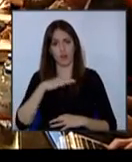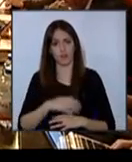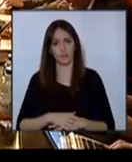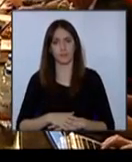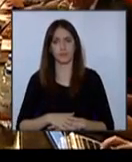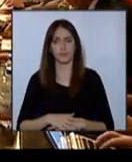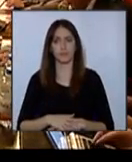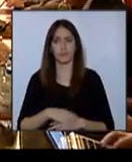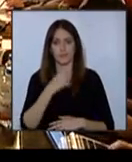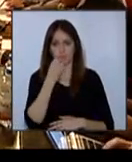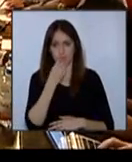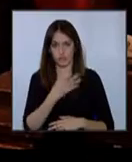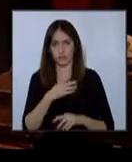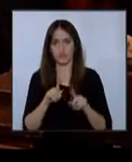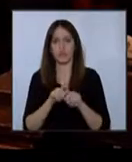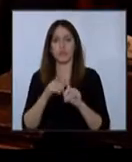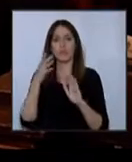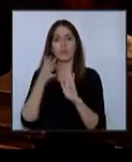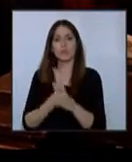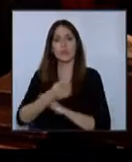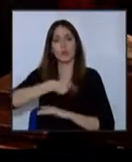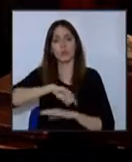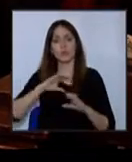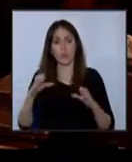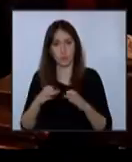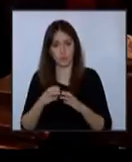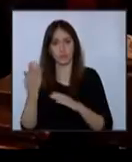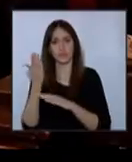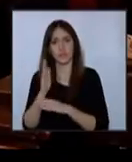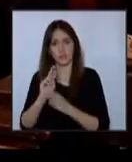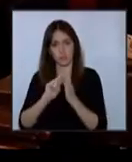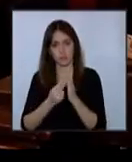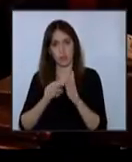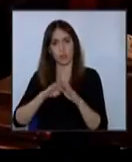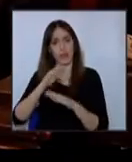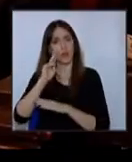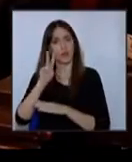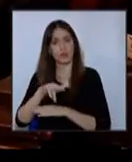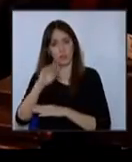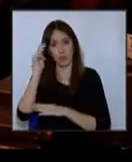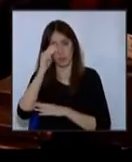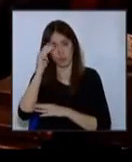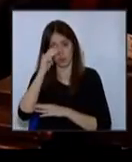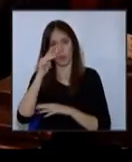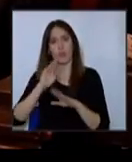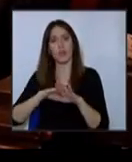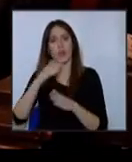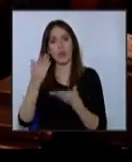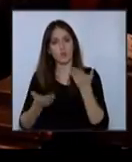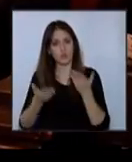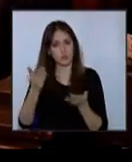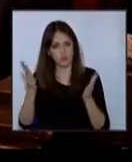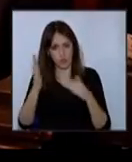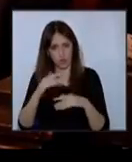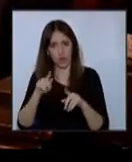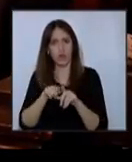Sí, bé. El motiu que el nostre grup municipal presenti aquesta moció de reconeixement als Mossos d'Esquadra és degut a la injustícia que està fent